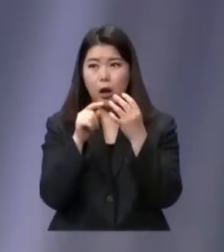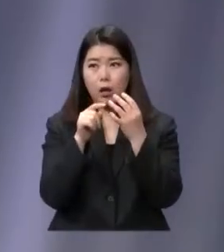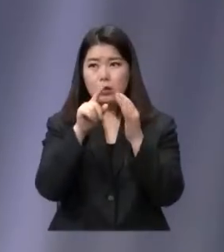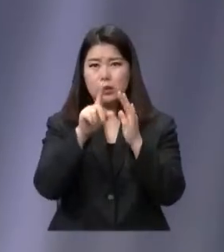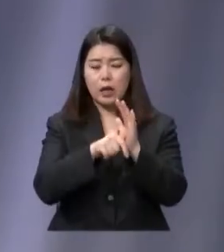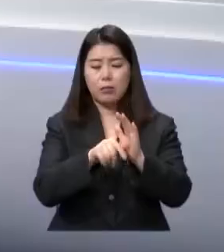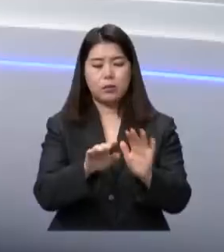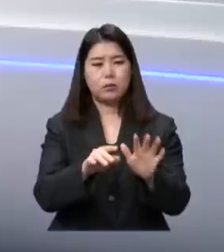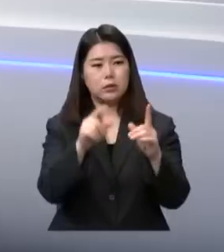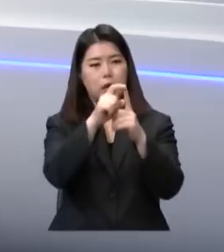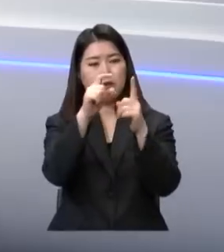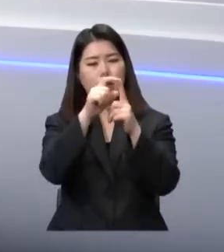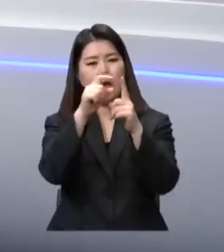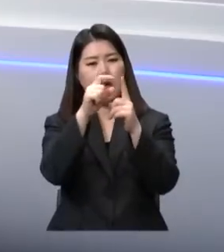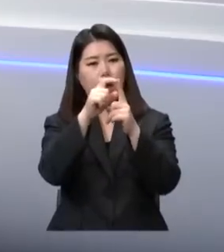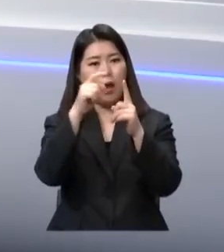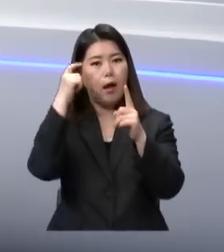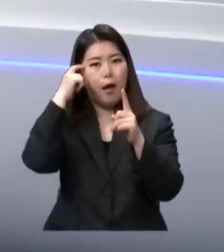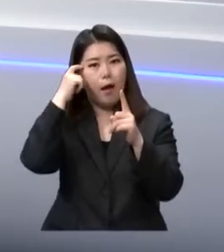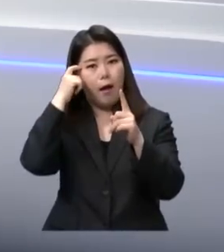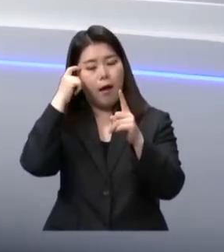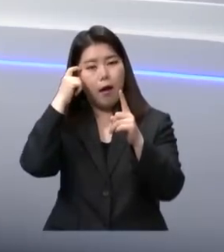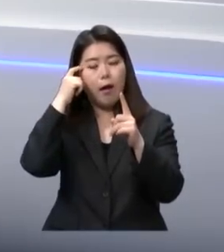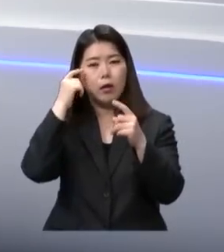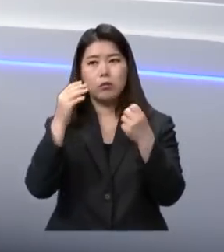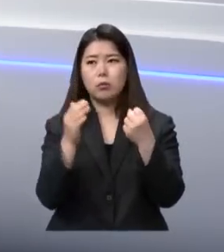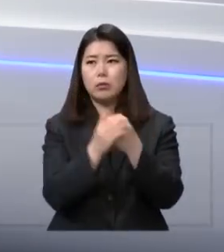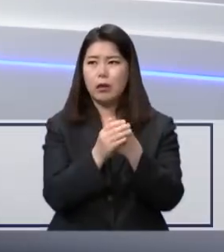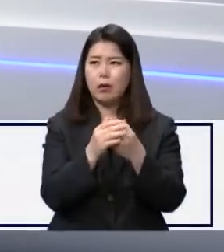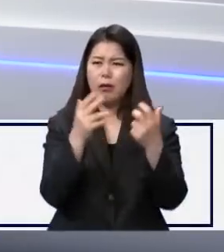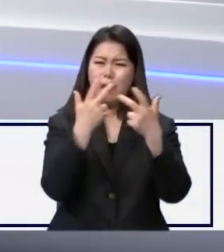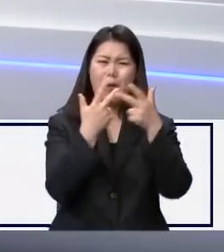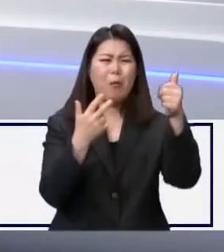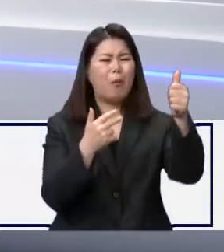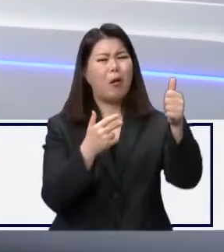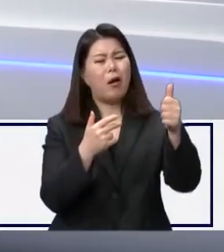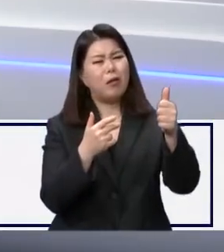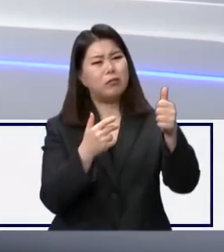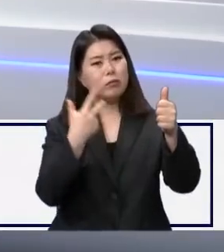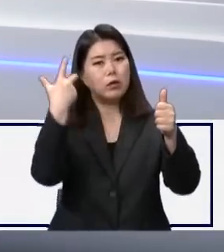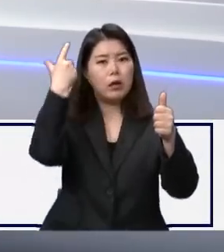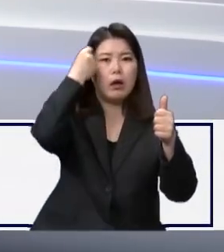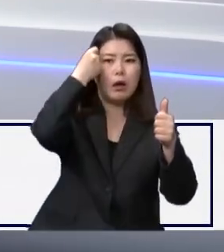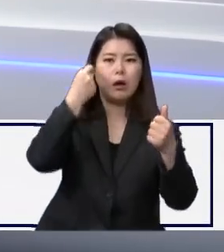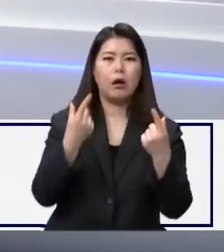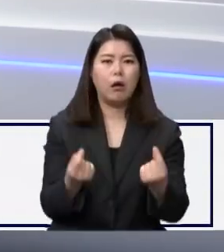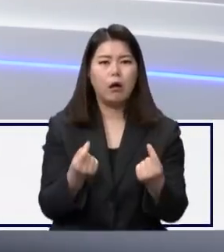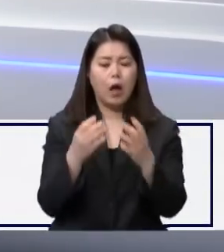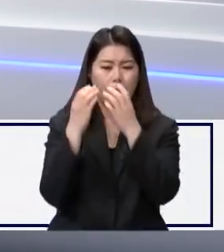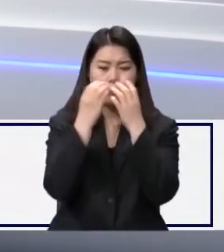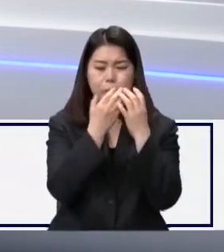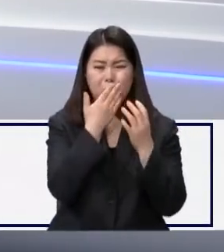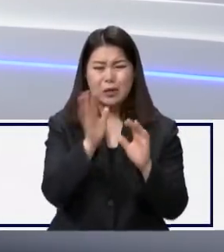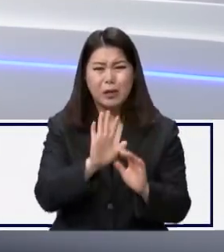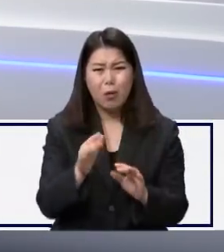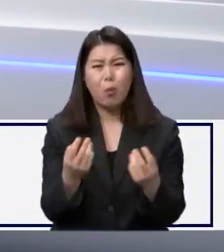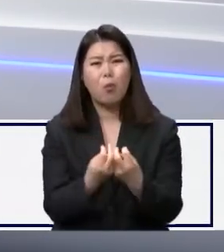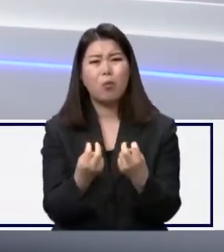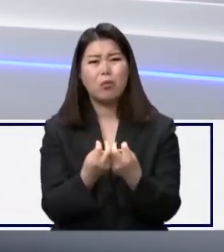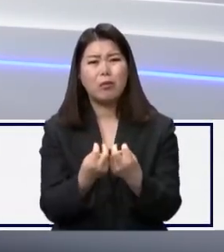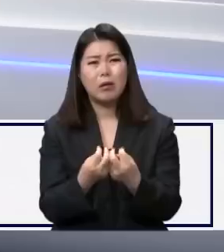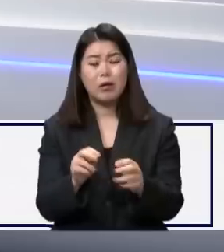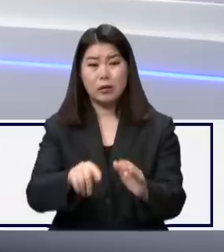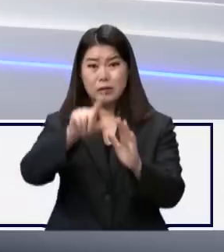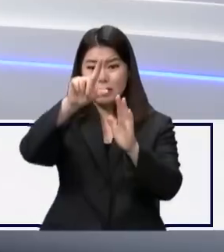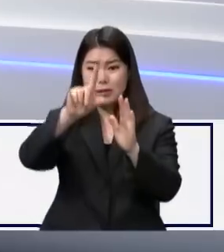해석하는 감성 팬덤들에게 이재명 대표가 가스라이팅 당할 수밖에 없는 거예요 그렇게 따져서 앞으로 수박 먹지 않을 거야 근데 그 자리는 청년 농부들이